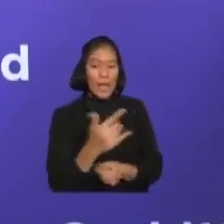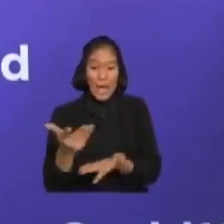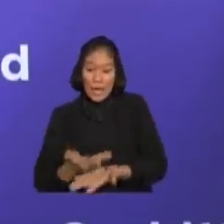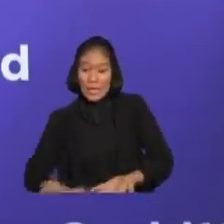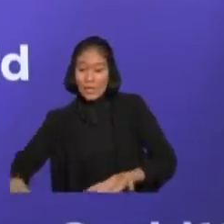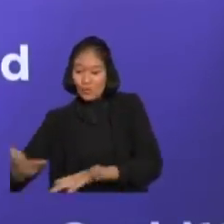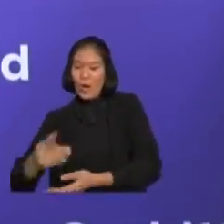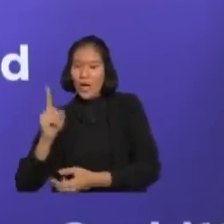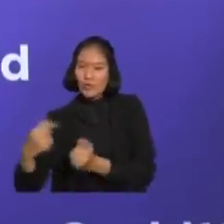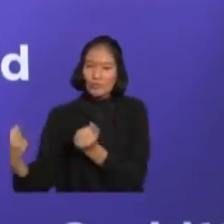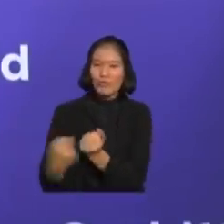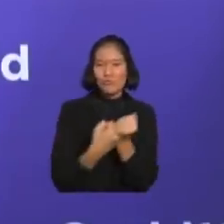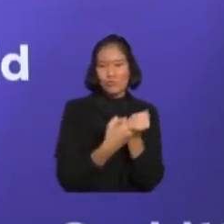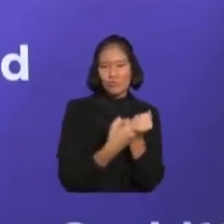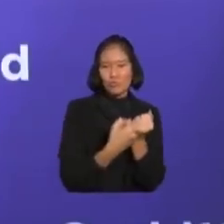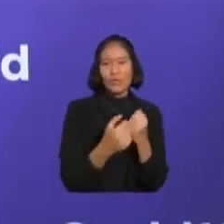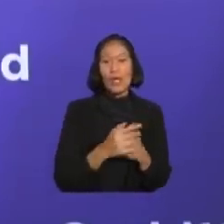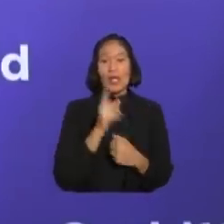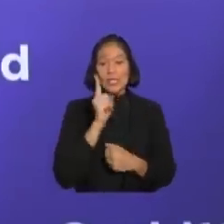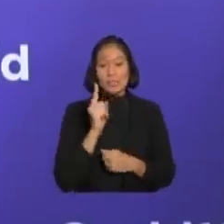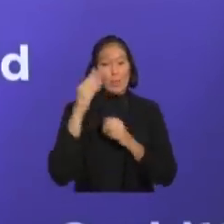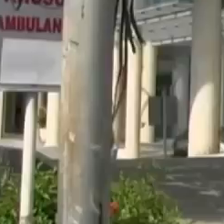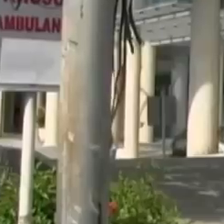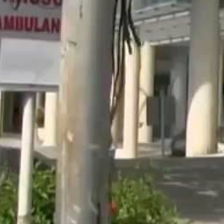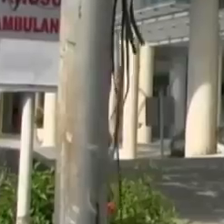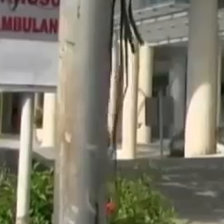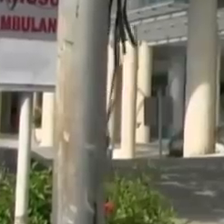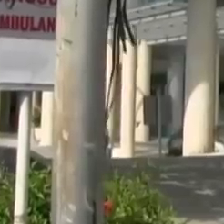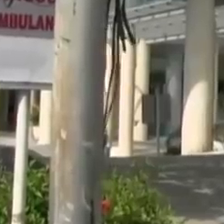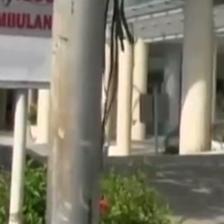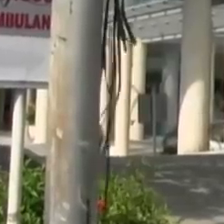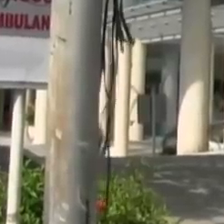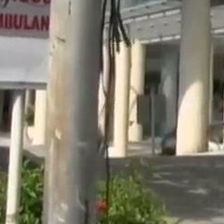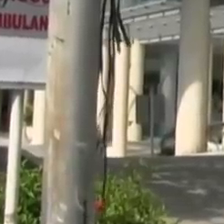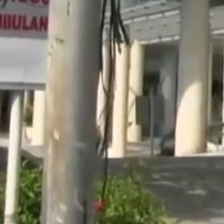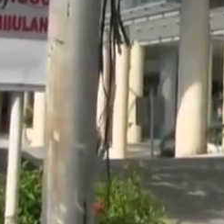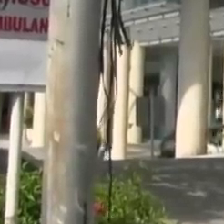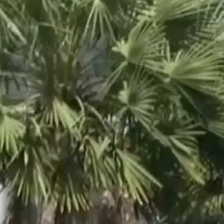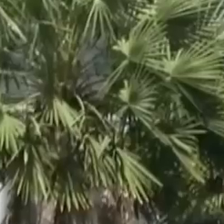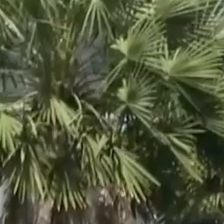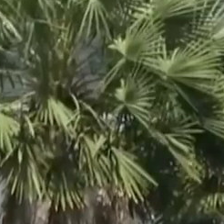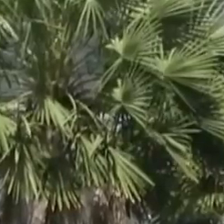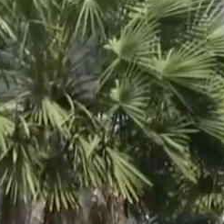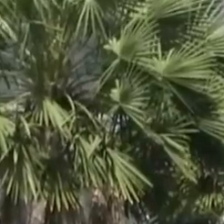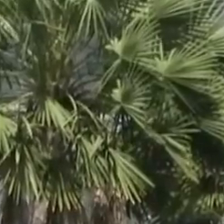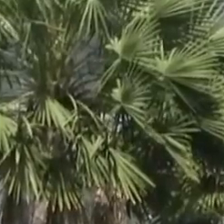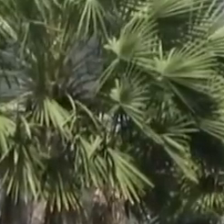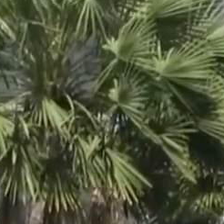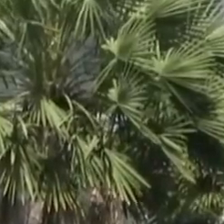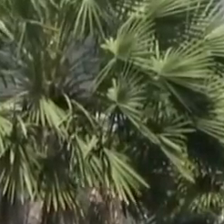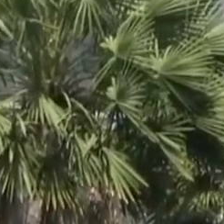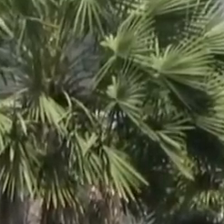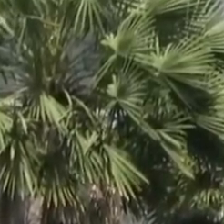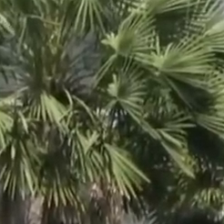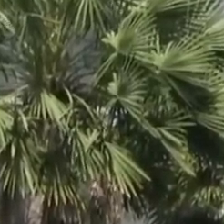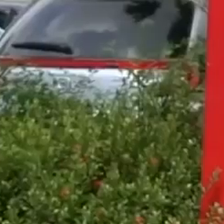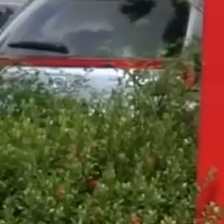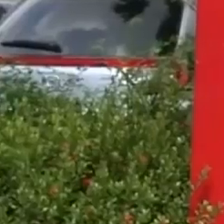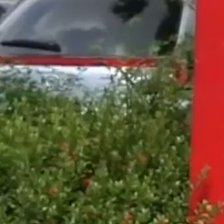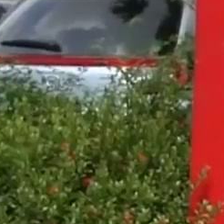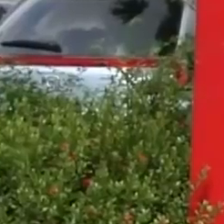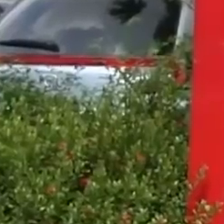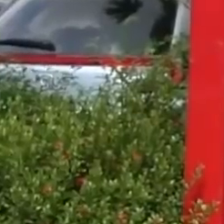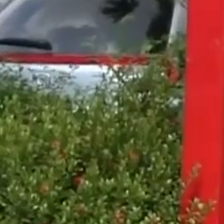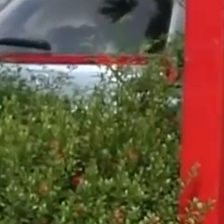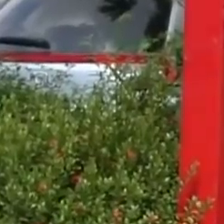system Karena kalau saya pribadi pengalaman saya kalau saya melalui itu semua sendiri tanpa dukungan dari luar pasti saya tidak akan bisa ah